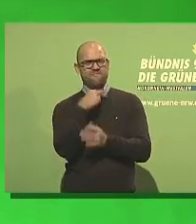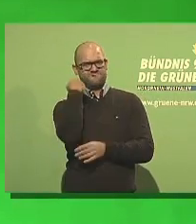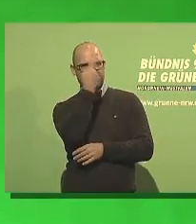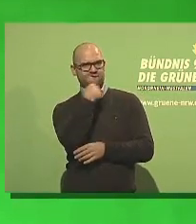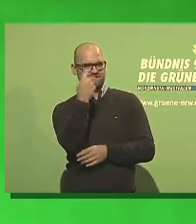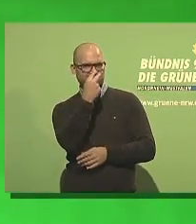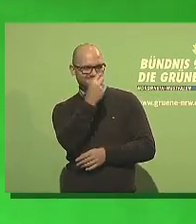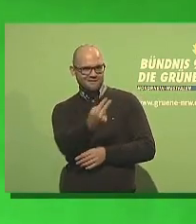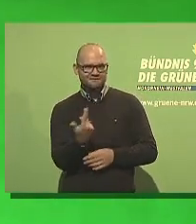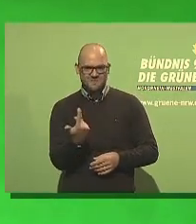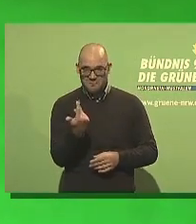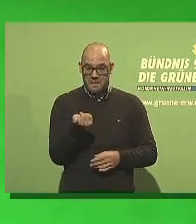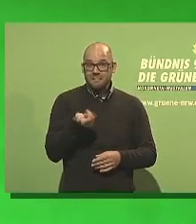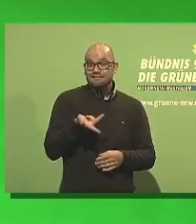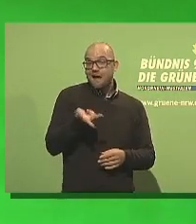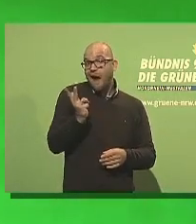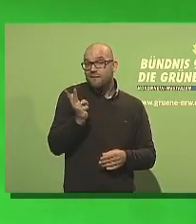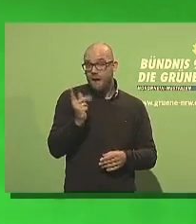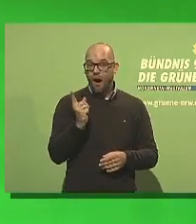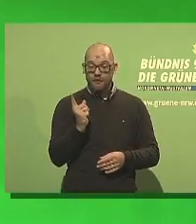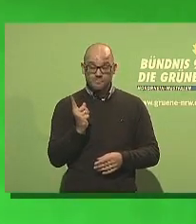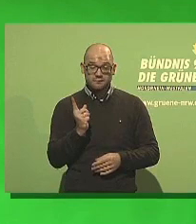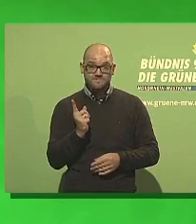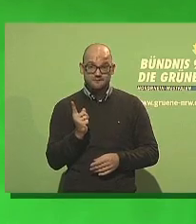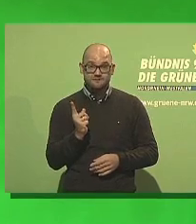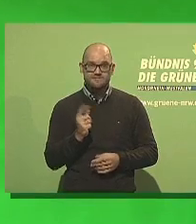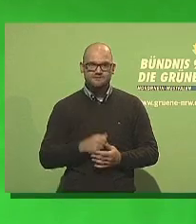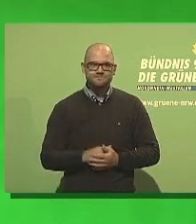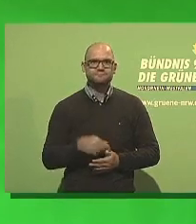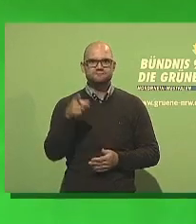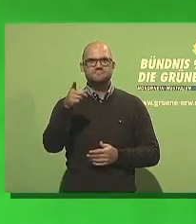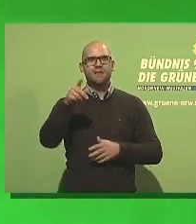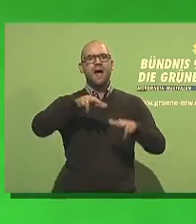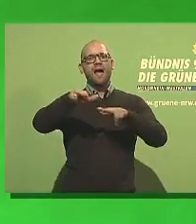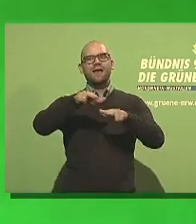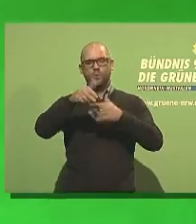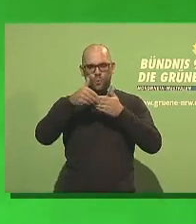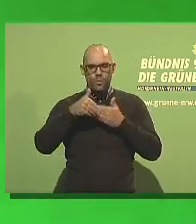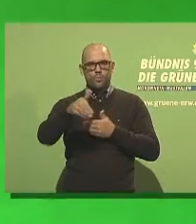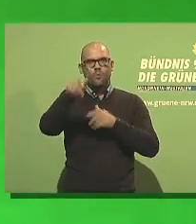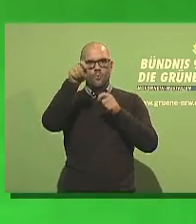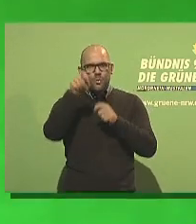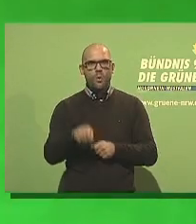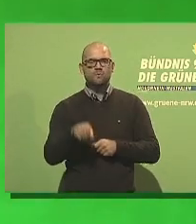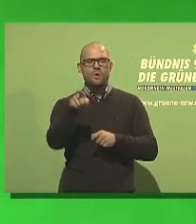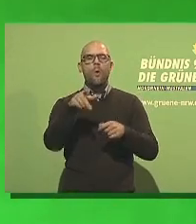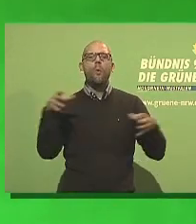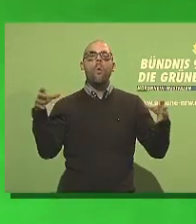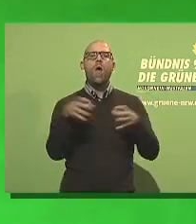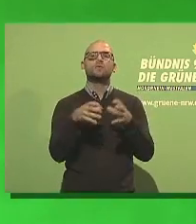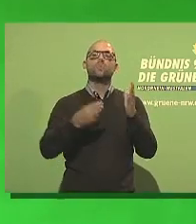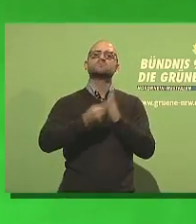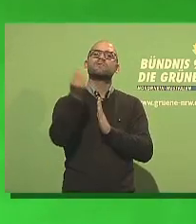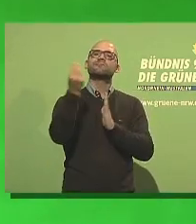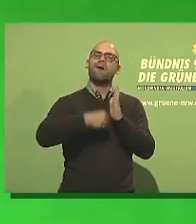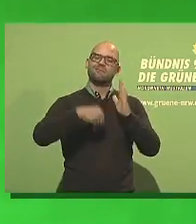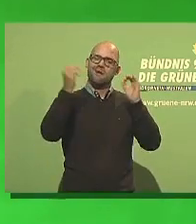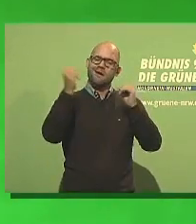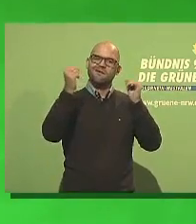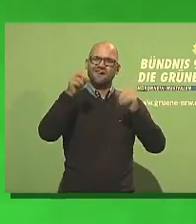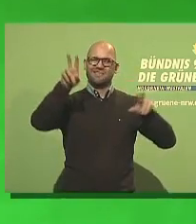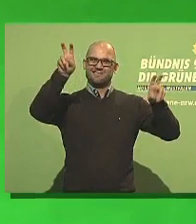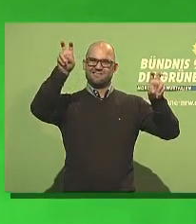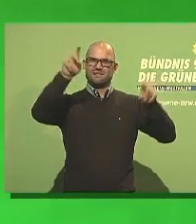ist gerade mal 3 Jahre her. In die Legislatur gestartet sind Schwarz-Gelb mit einem Koalitionsvertrag, der hatte im Titel nur